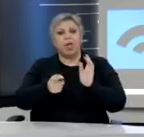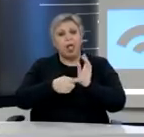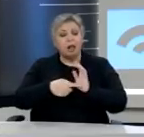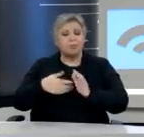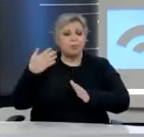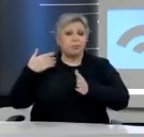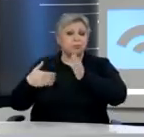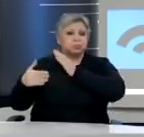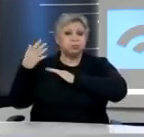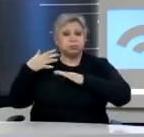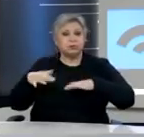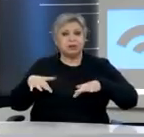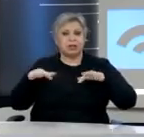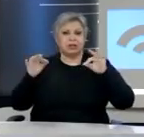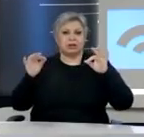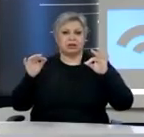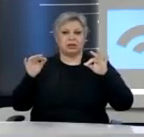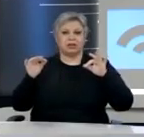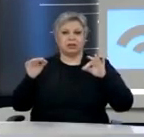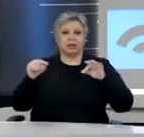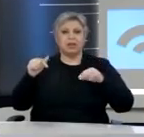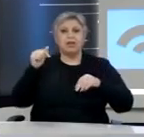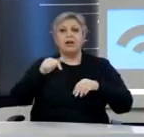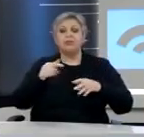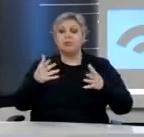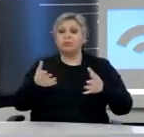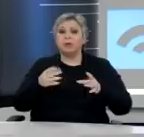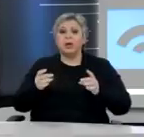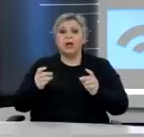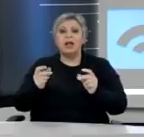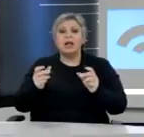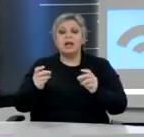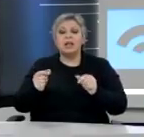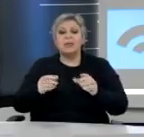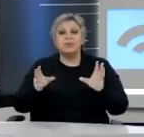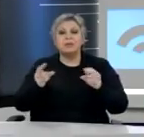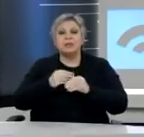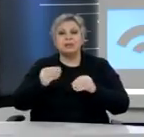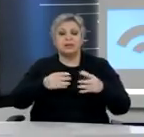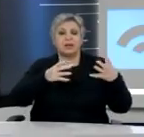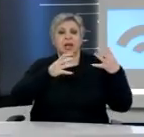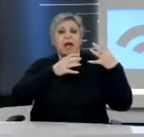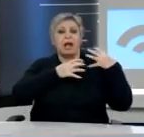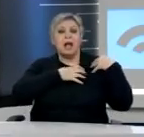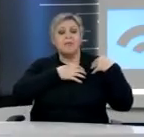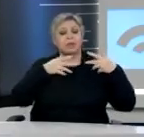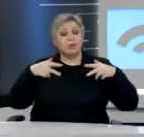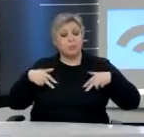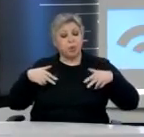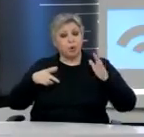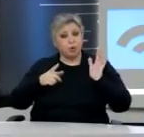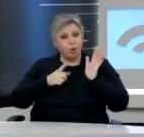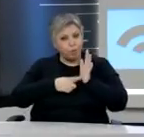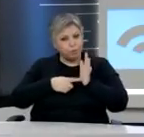τόπο. Με την άθλια ρύθμιση για τον νόμο περί ευθύνης υπουργών. Θέλουμε να ελαφρυνθούν